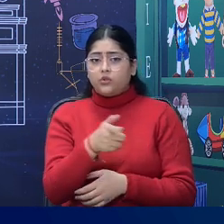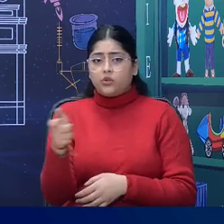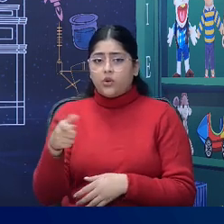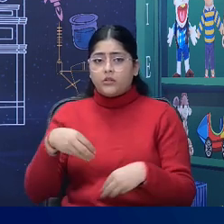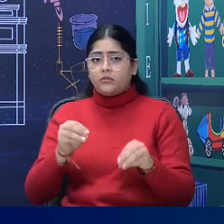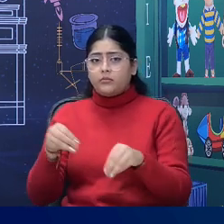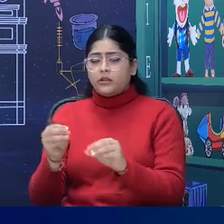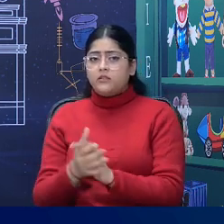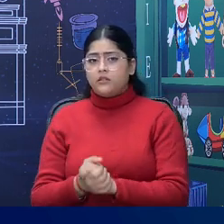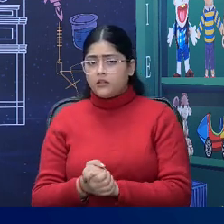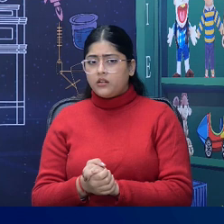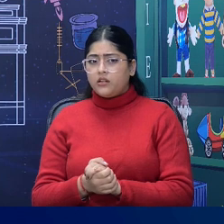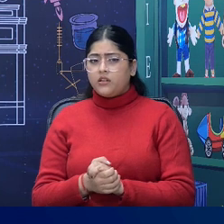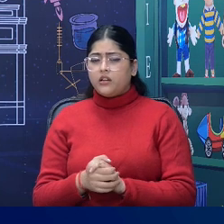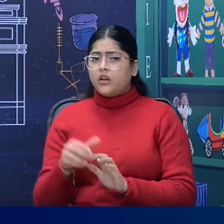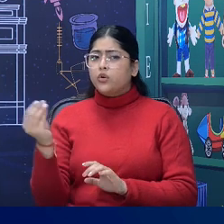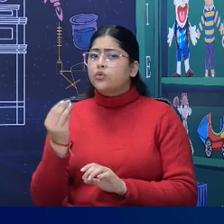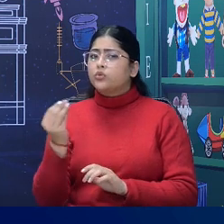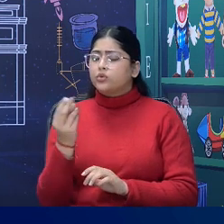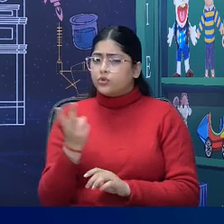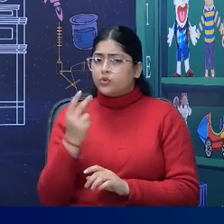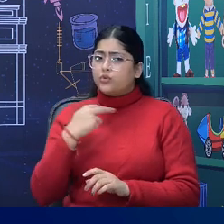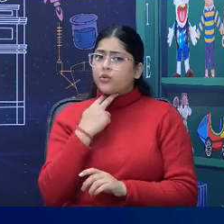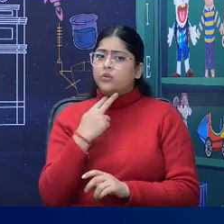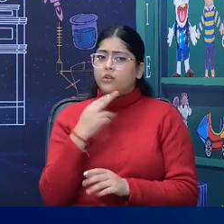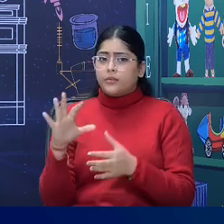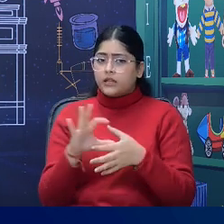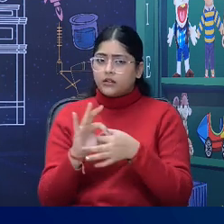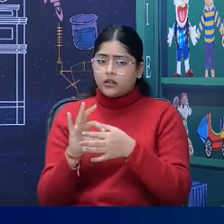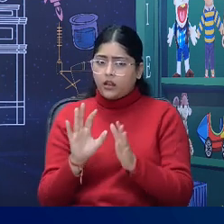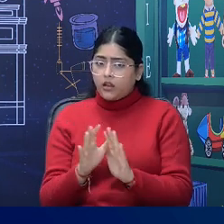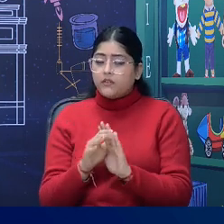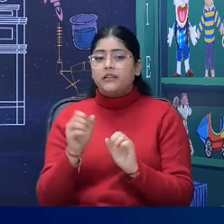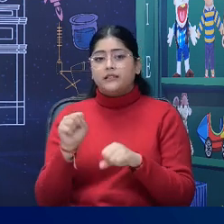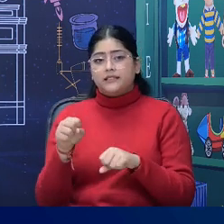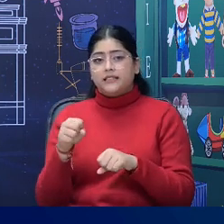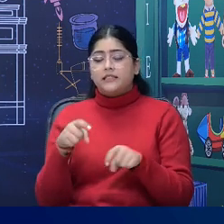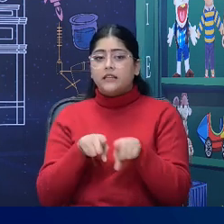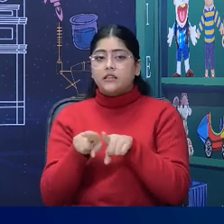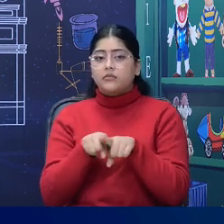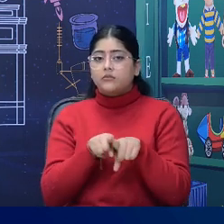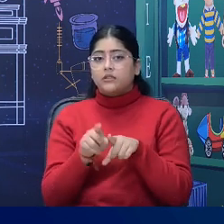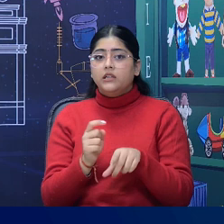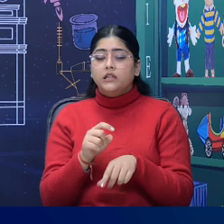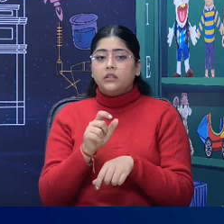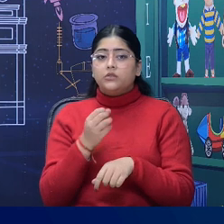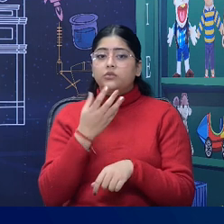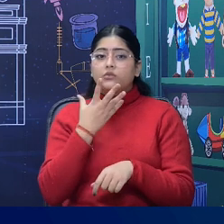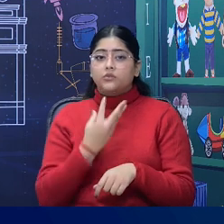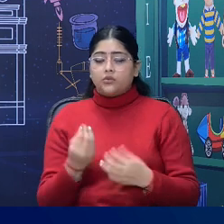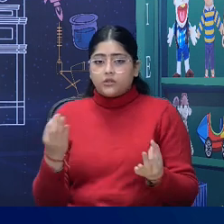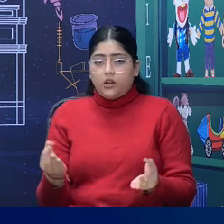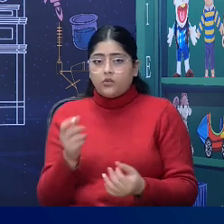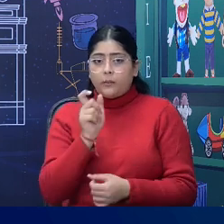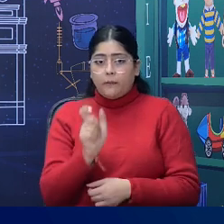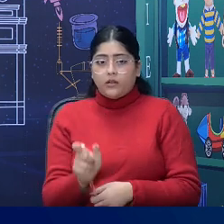है हां कहीं ना कहीं यह समानता तो है कि जो साधु हैं वो अपनी बातों के जरिए जो है प्रकाश जो है स्थापित करना